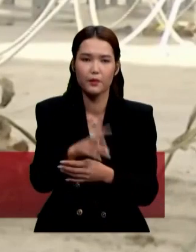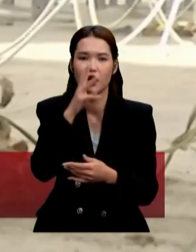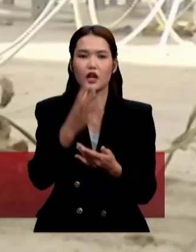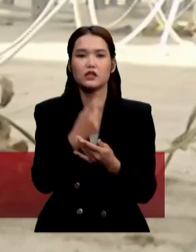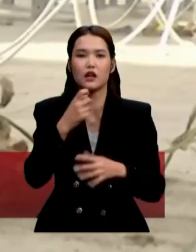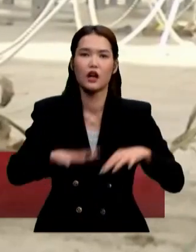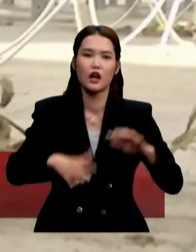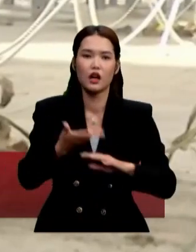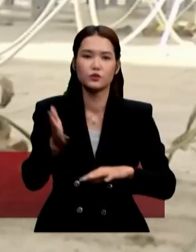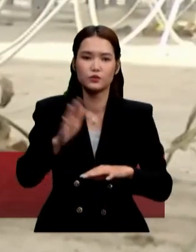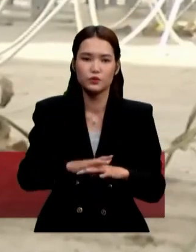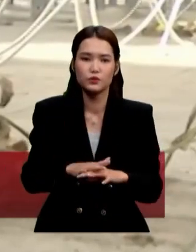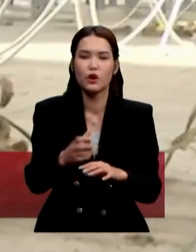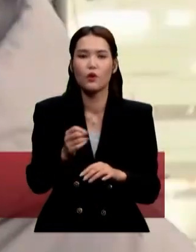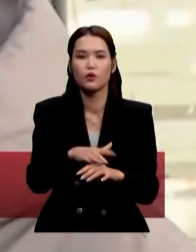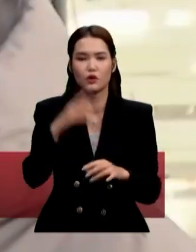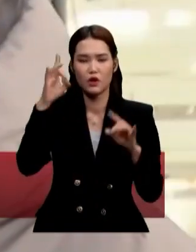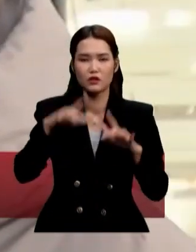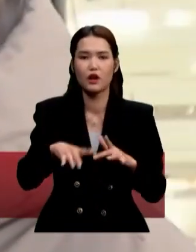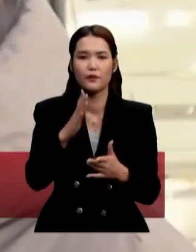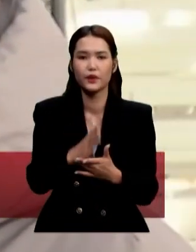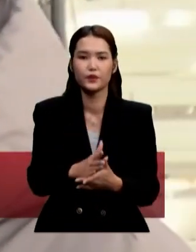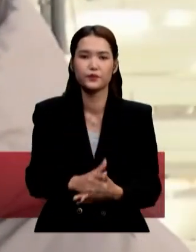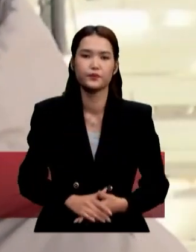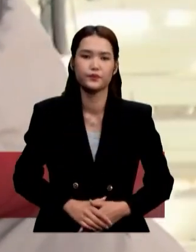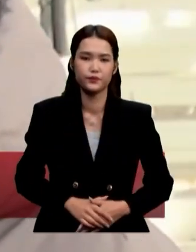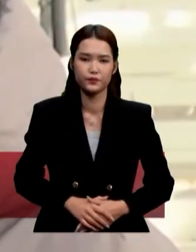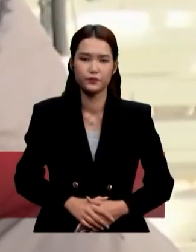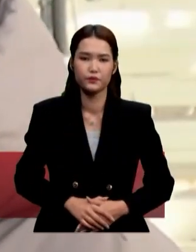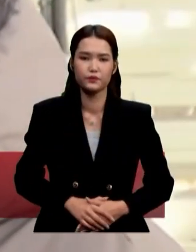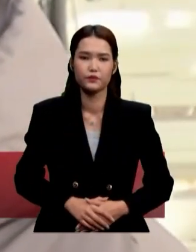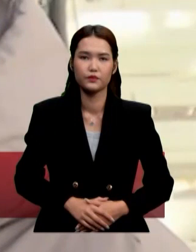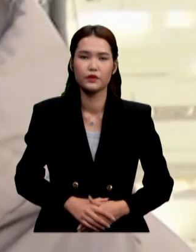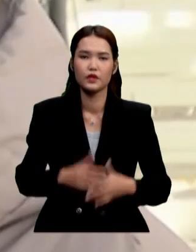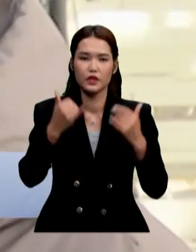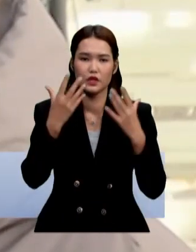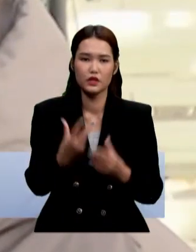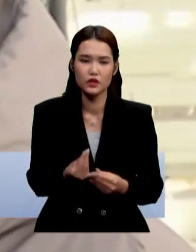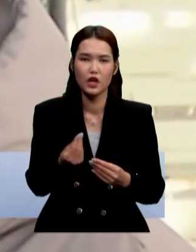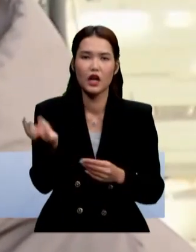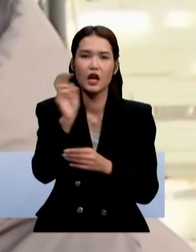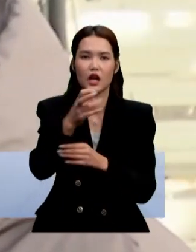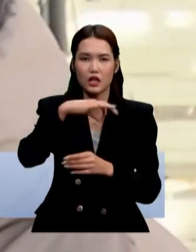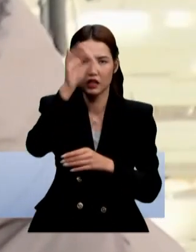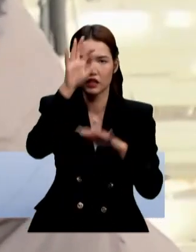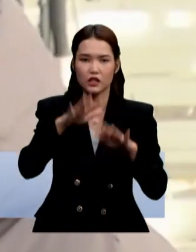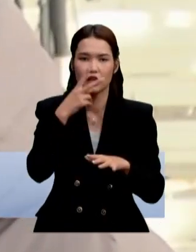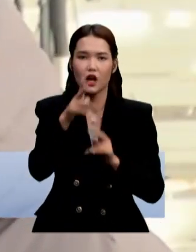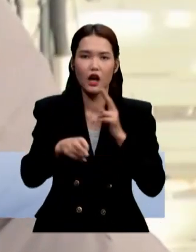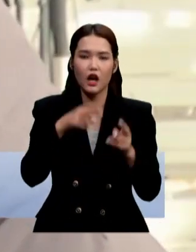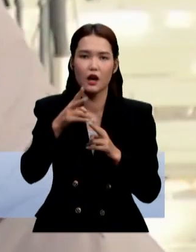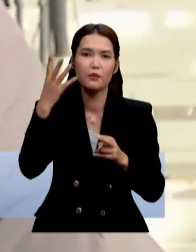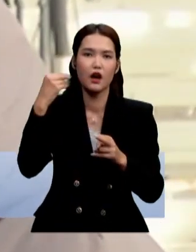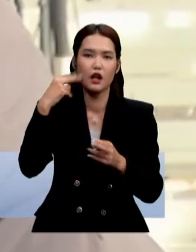жүрген жандарға оңай соқпасы анық. Ходили по защите труда. Еңбек инспекциясына барсақ, олар біздің арызымызды